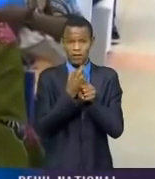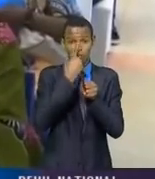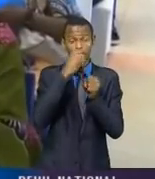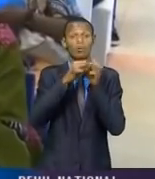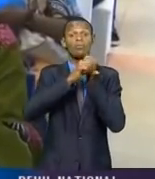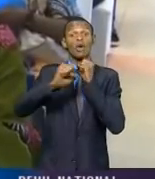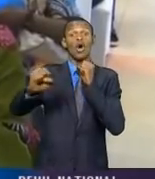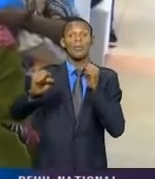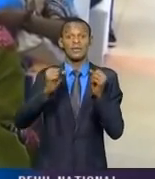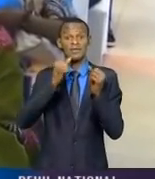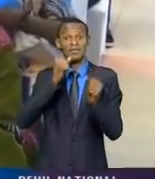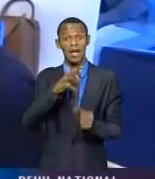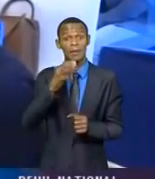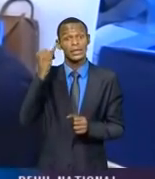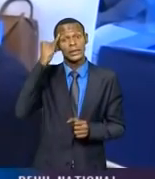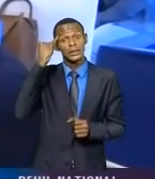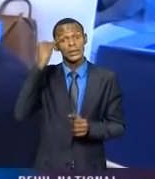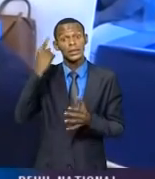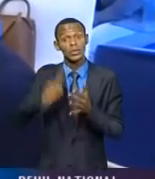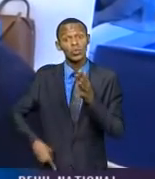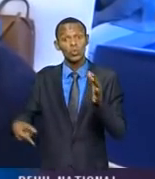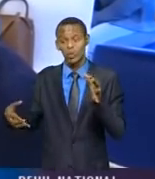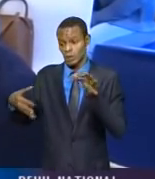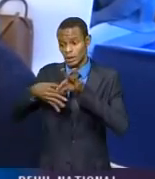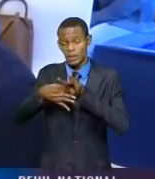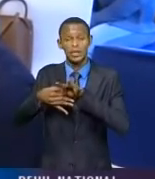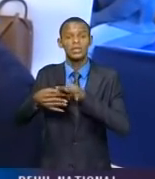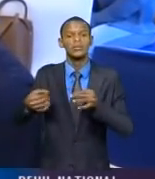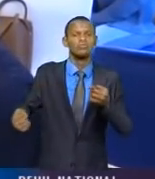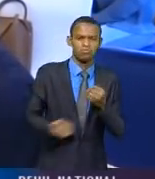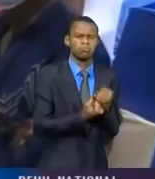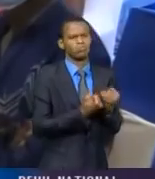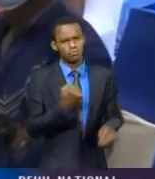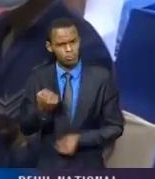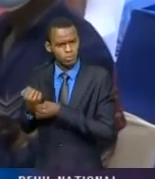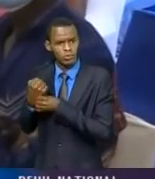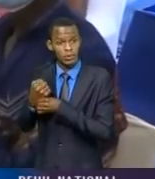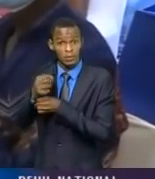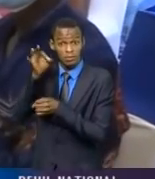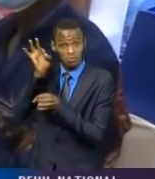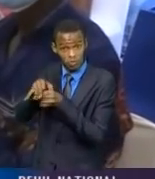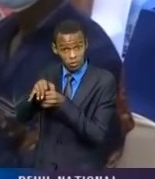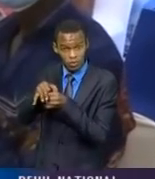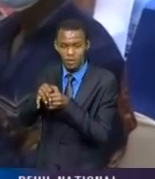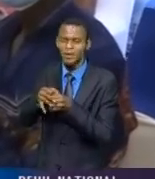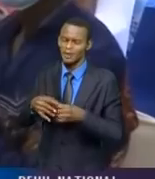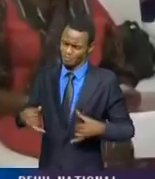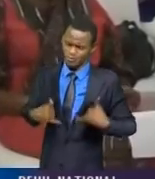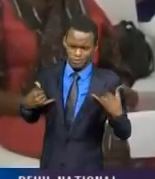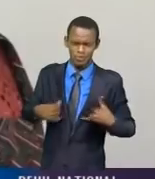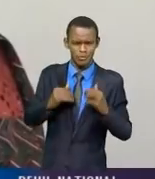omd visent unité et solidarité ces élections se sont déroulées dans une ambiance bon enfant la nouvelle directrice